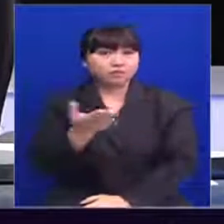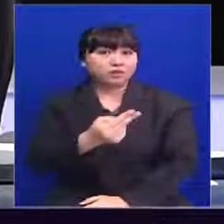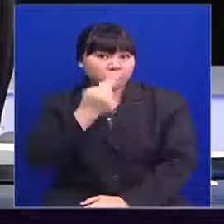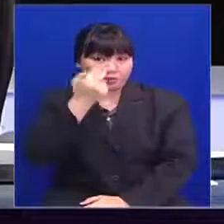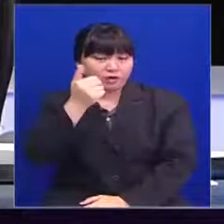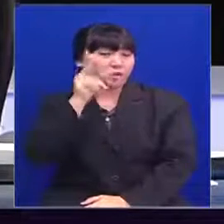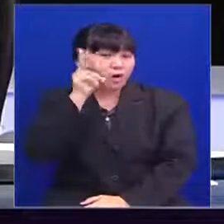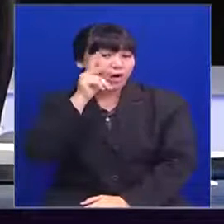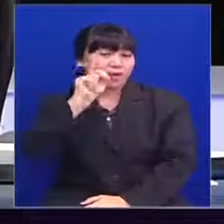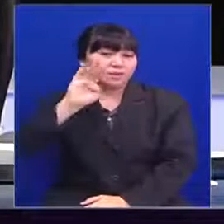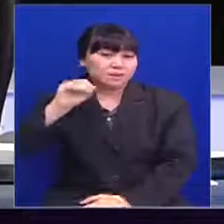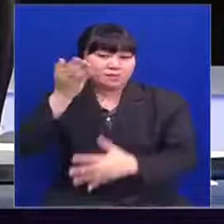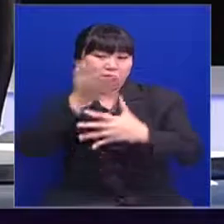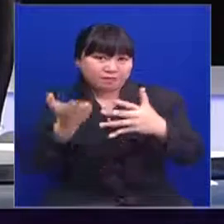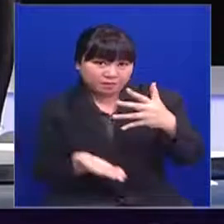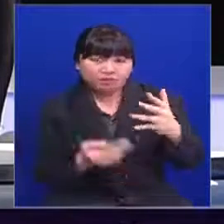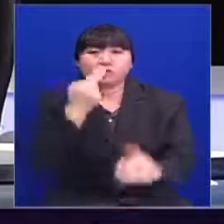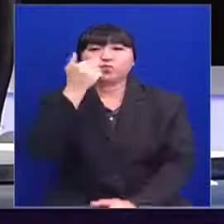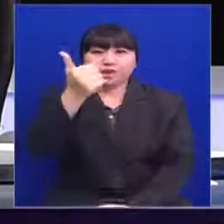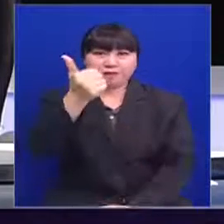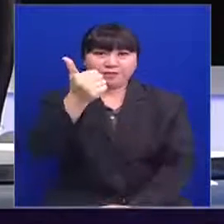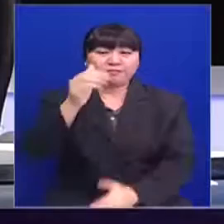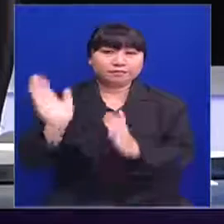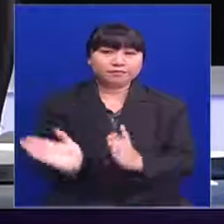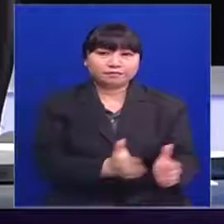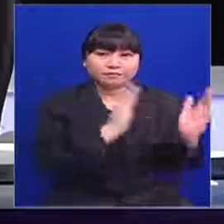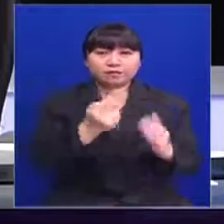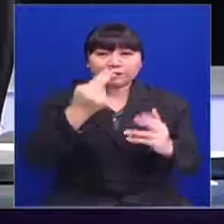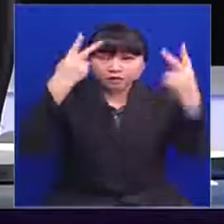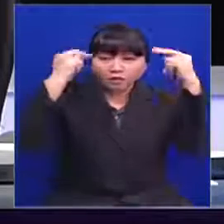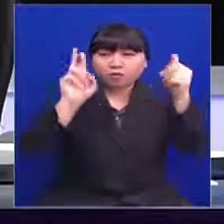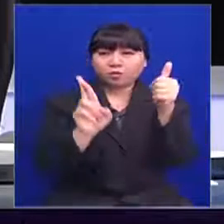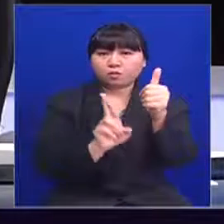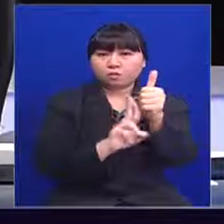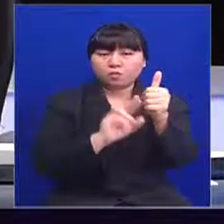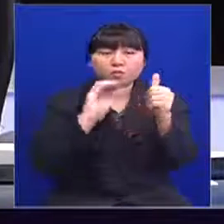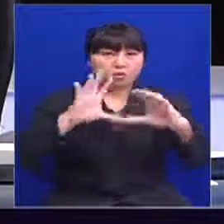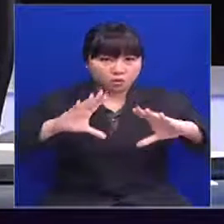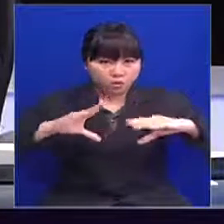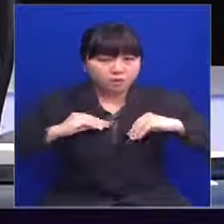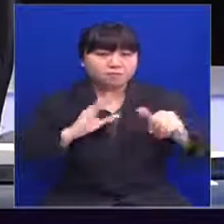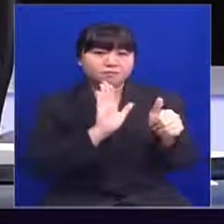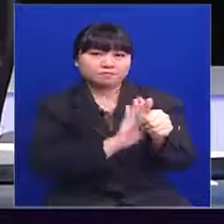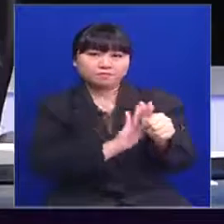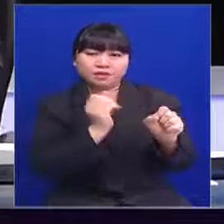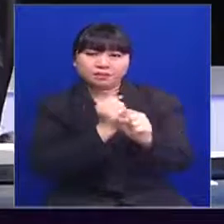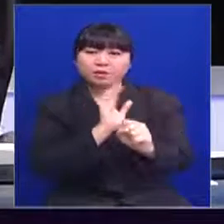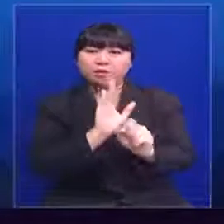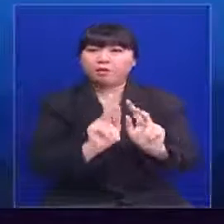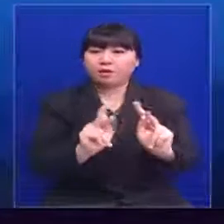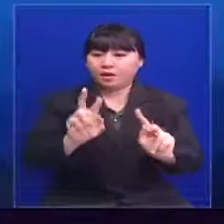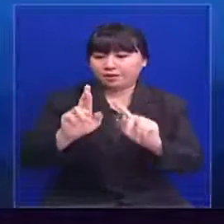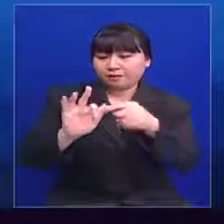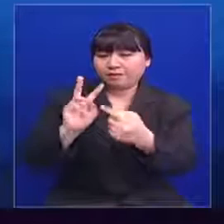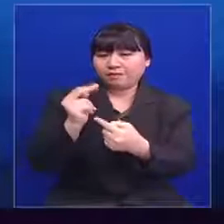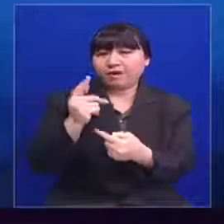ได้ในทุกช่วงข่าวของ NBT ค่ะเรื่องต่อไปนะคะไปดูกรณีที่รองนายกรัฐมนตรียอมรับว่าเห็นใจการทำงานของคณะกรรมการร่างรัฐธรรม